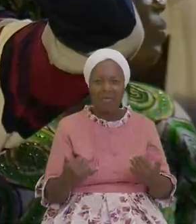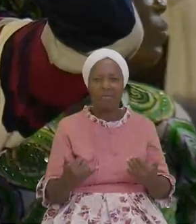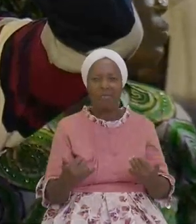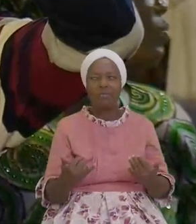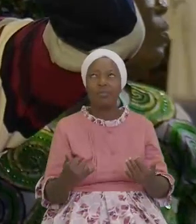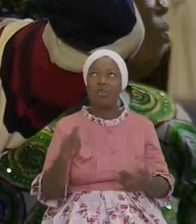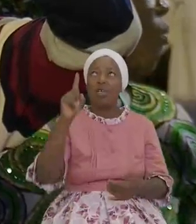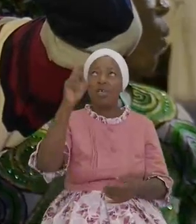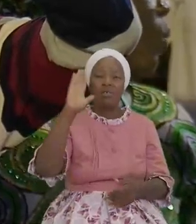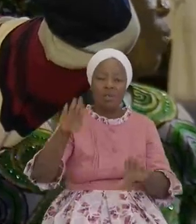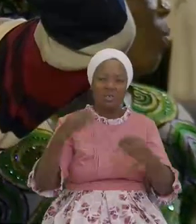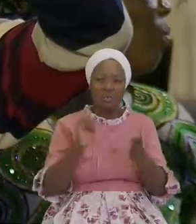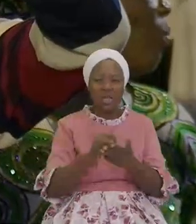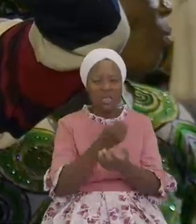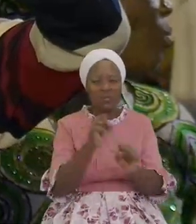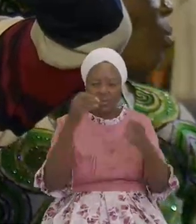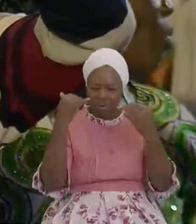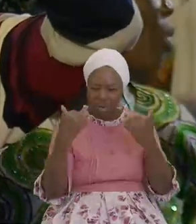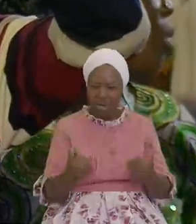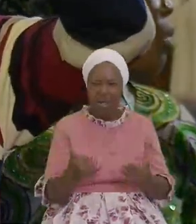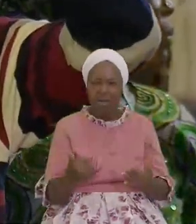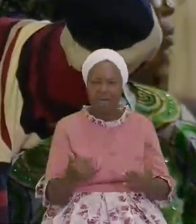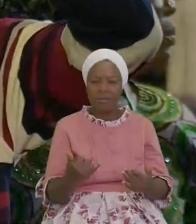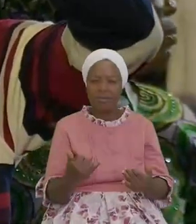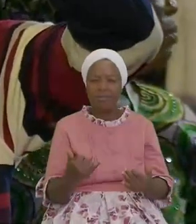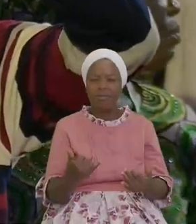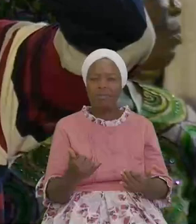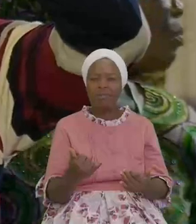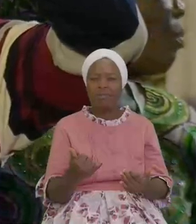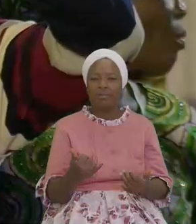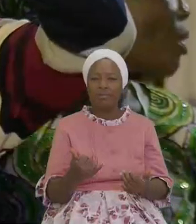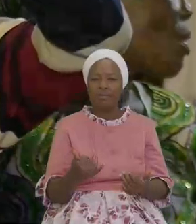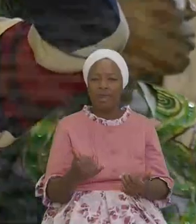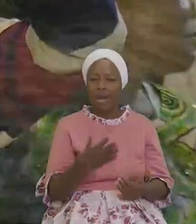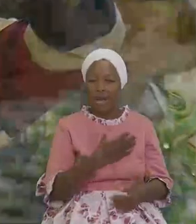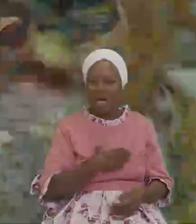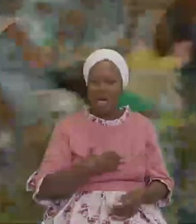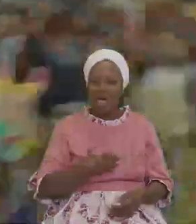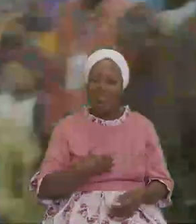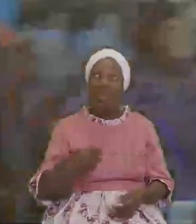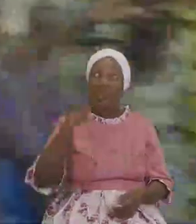Il te donnera la vie éternelle maintenant. Il te donnera ce salut maintenant.